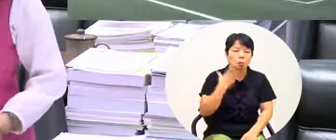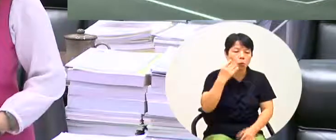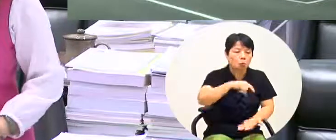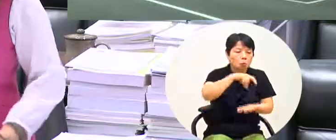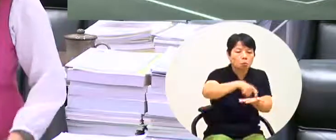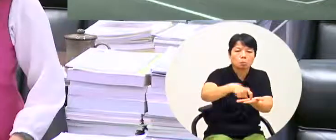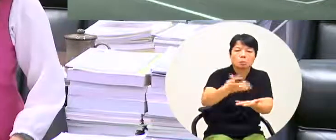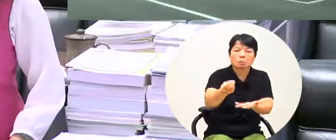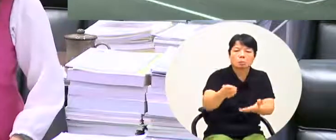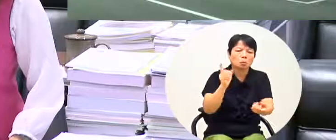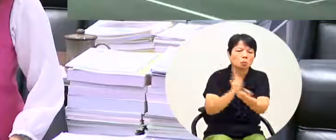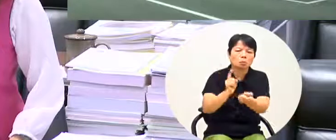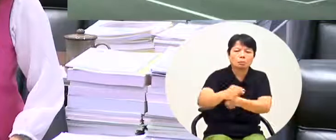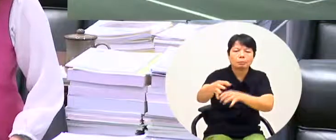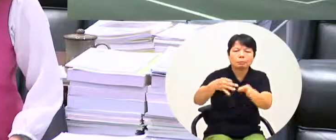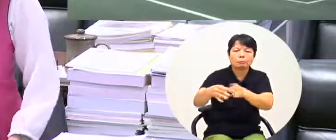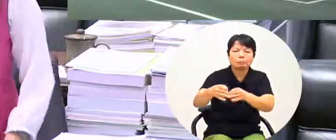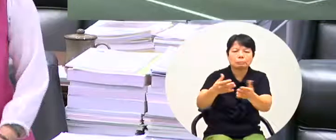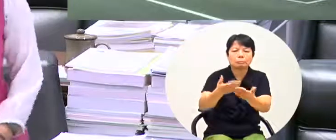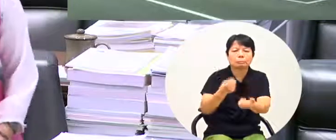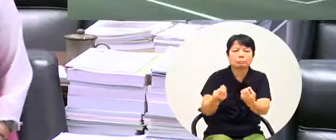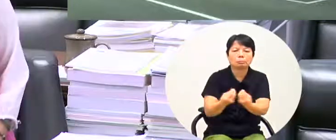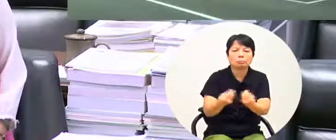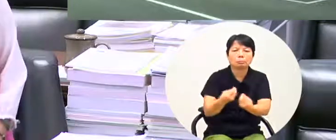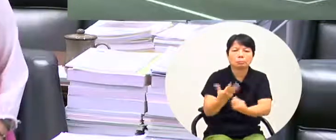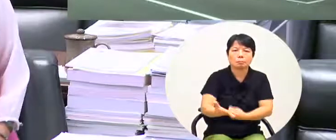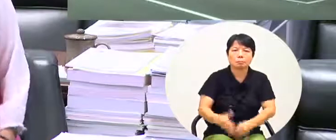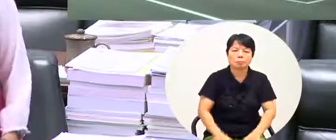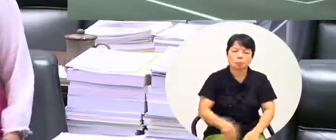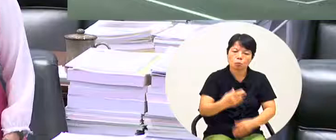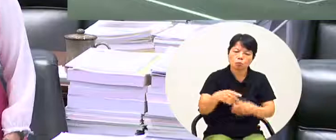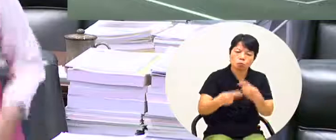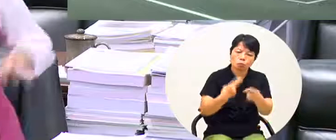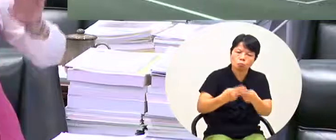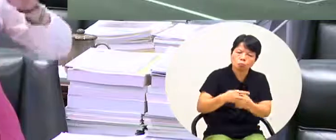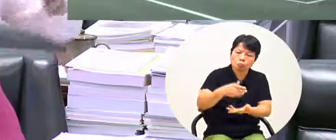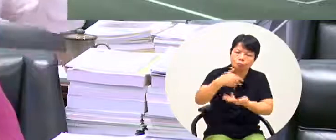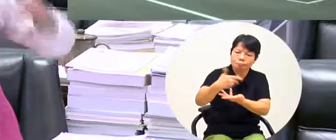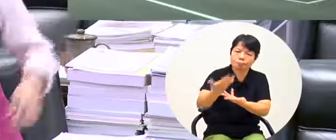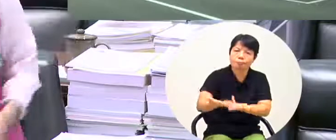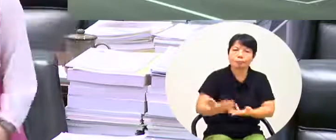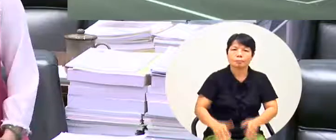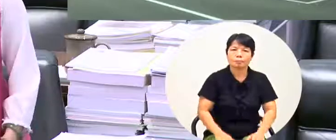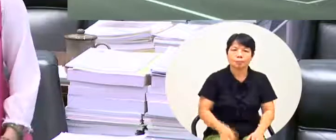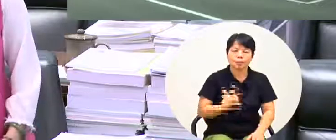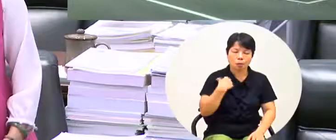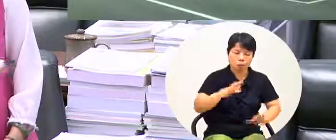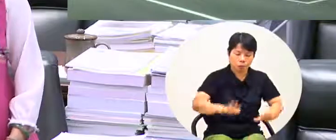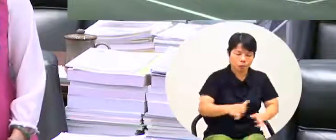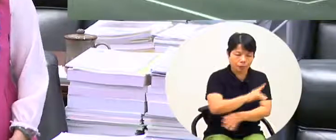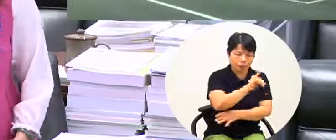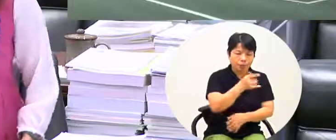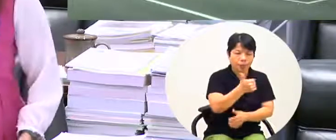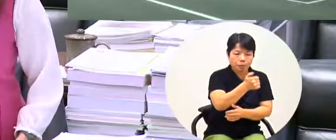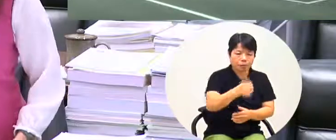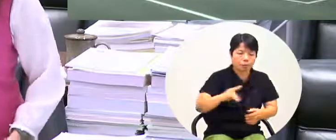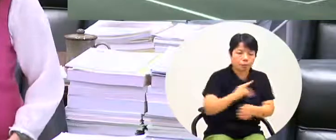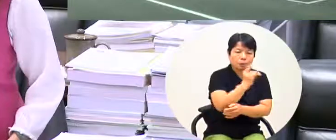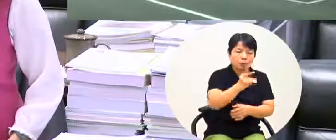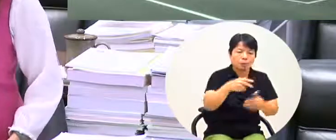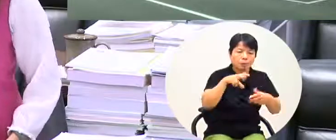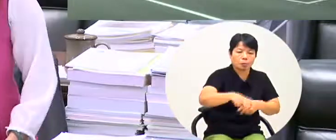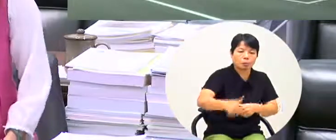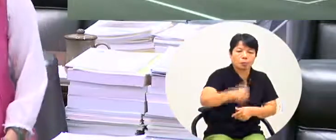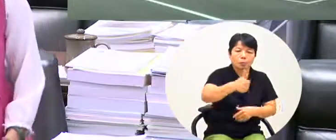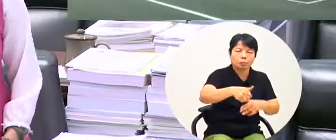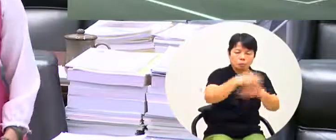用来这边那个消费的人。所以我也很谢谢龚处长，在离开这个职务之前，他把这里全部打掉做机车